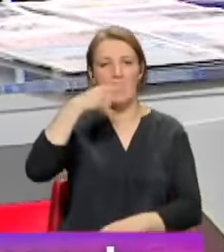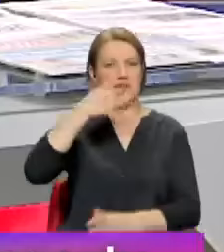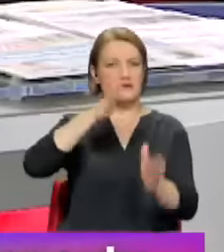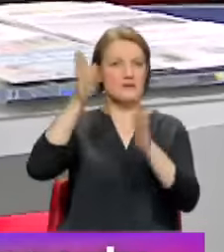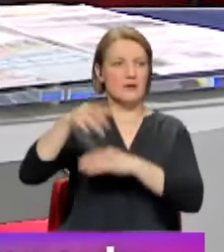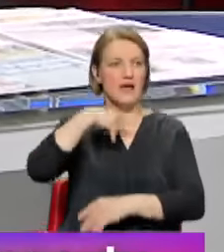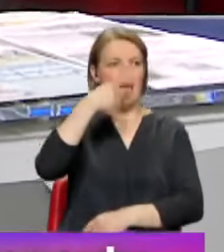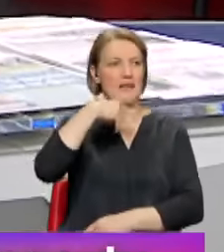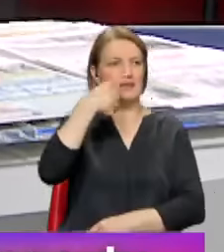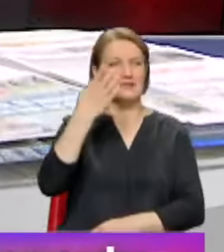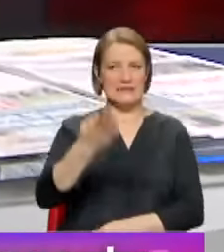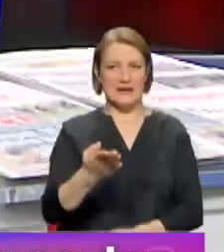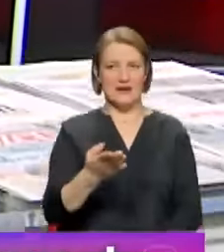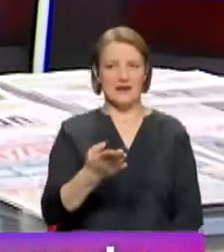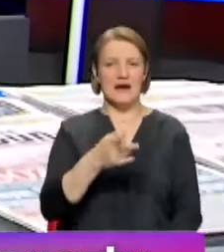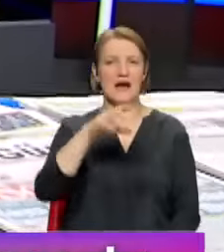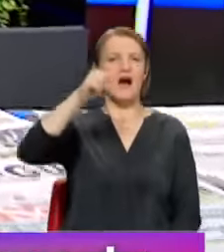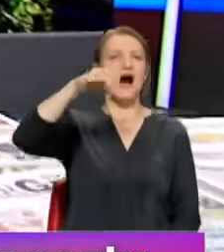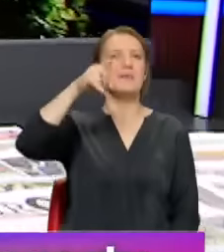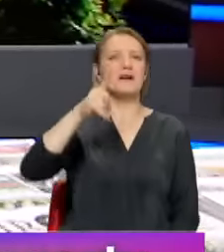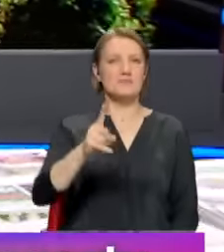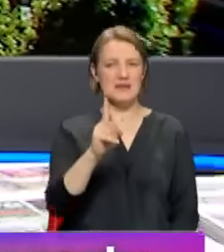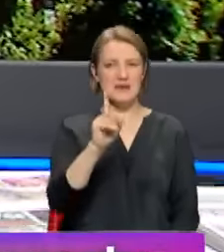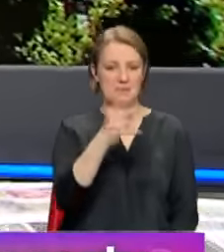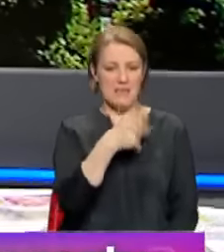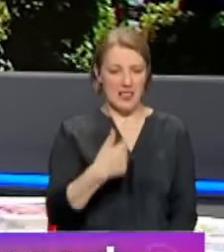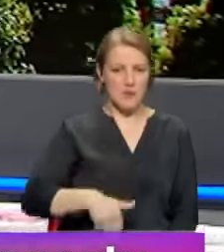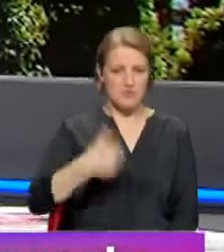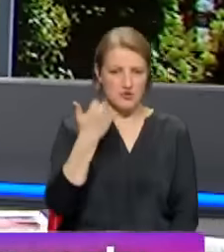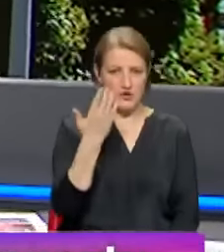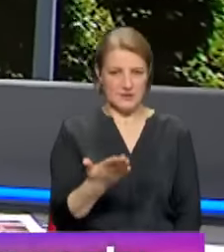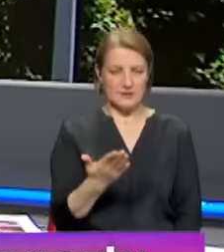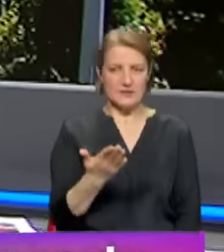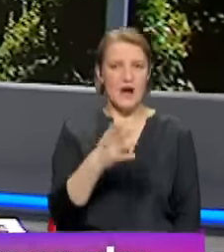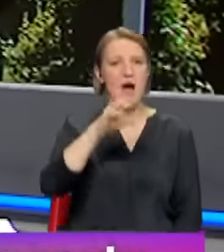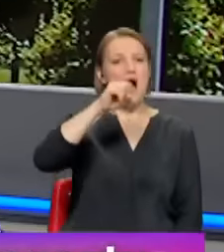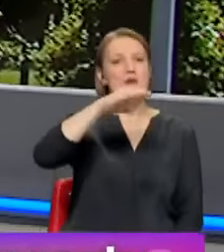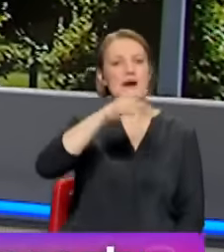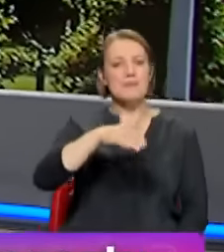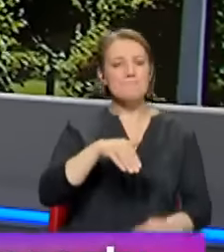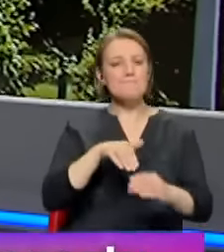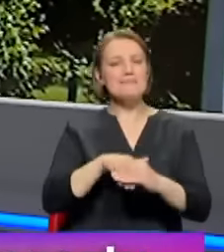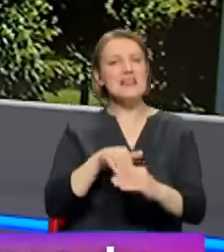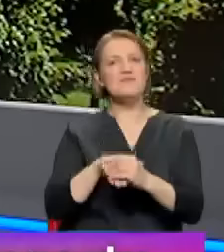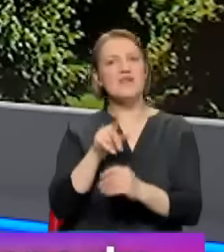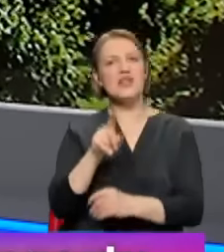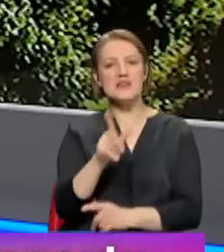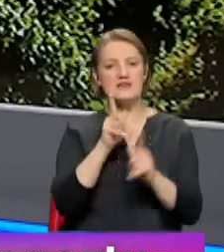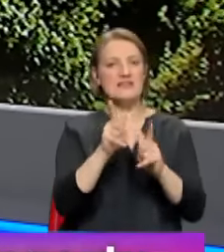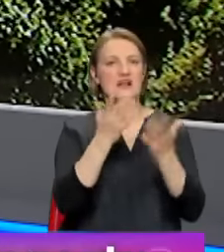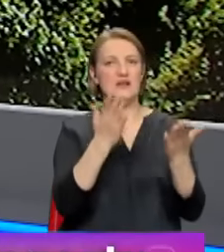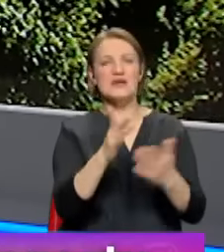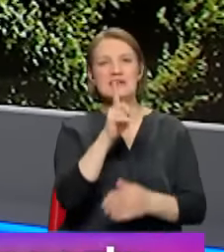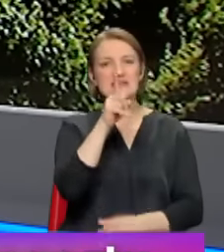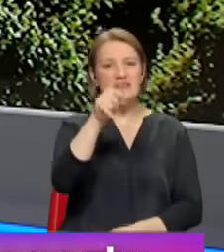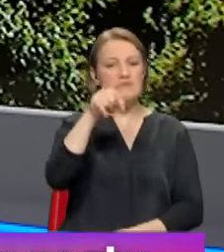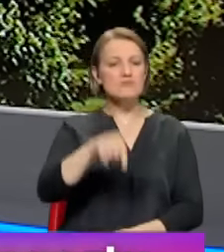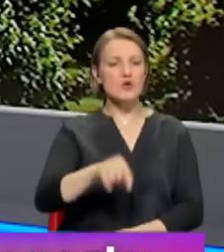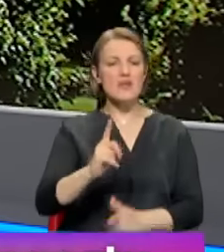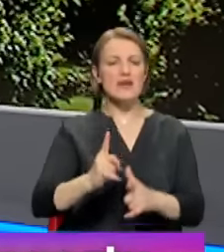gideceğiz. Elazığ'da AK Partili bir belediye başkanı AK Parti milletvekiline seslendi. Sizin